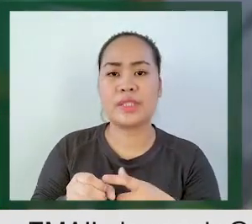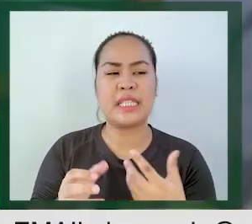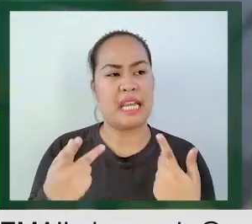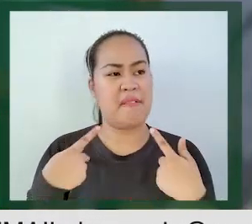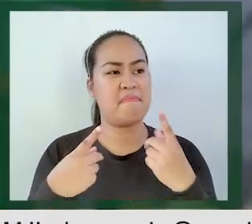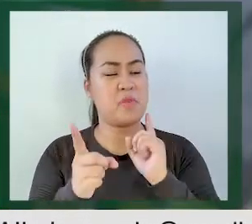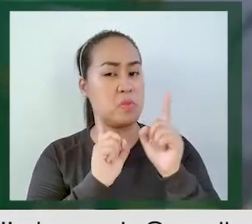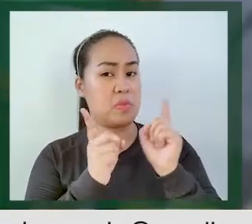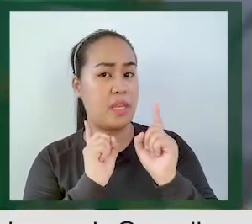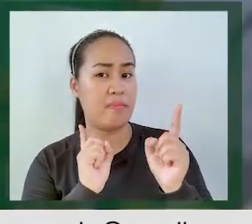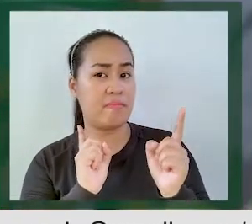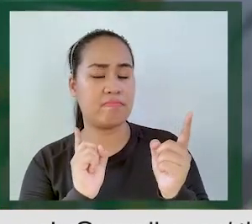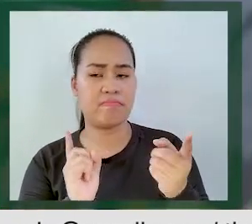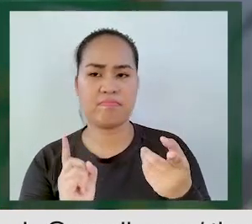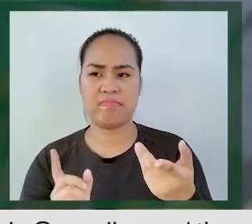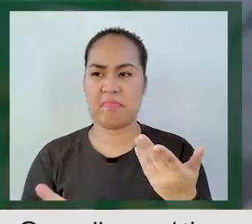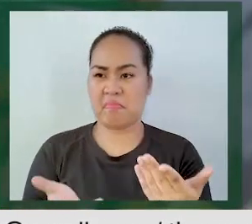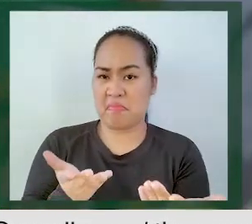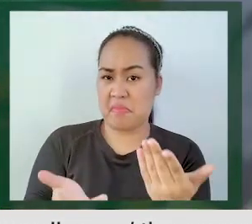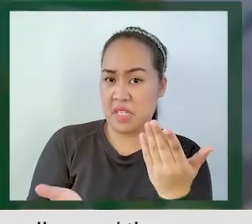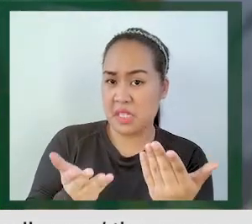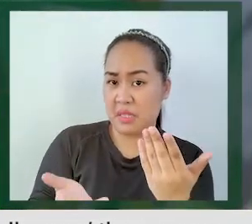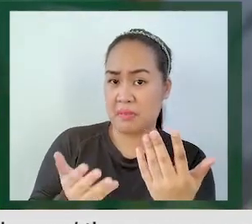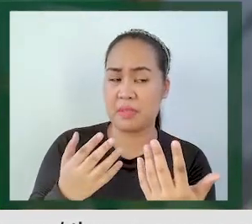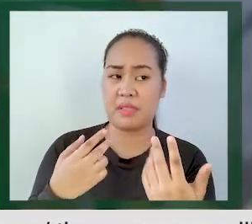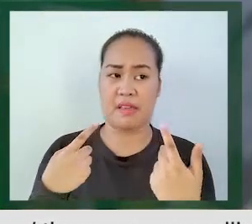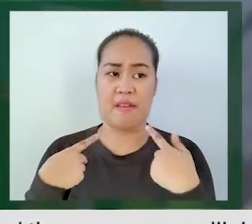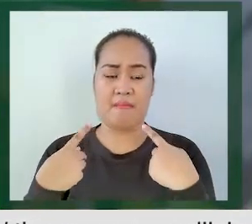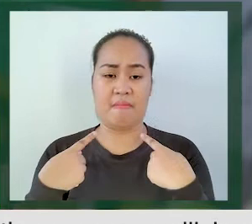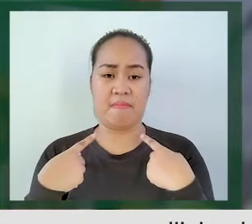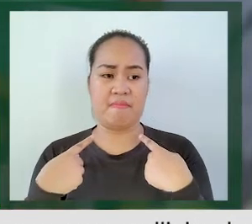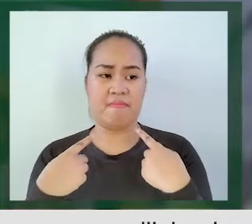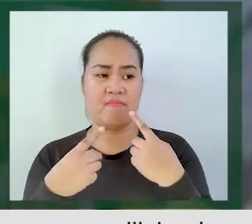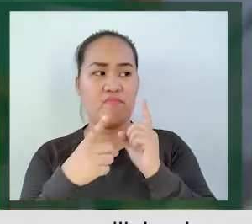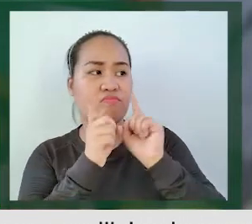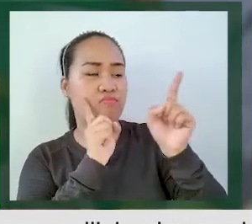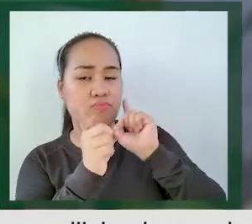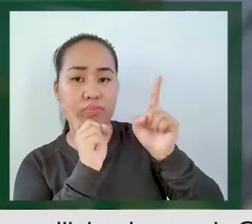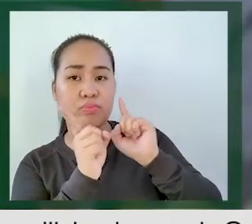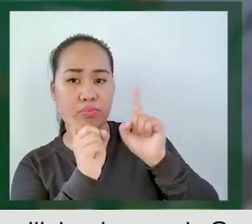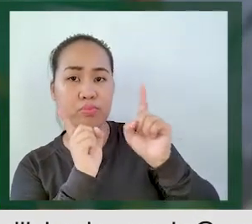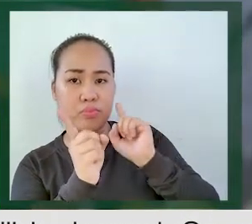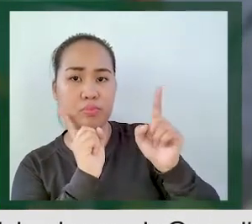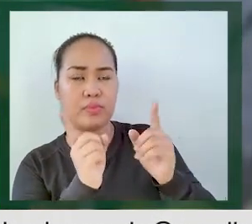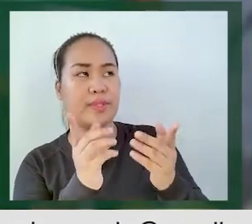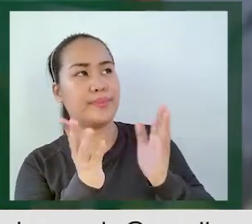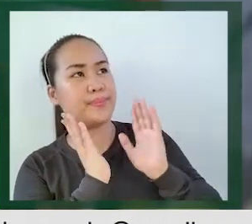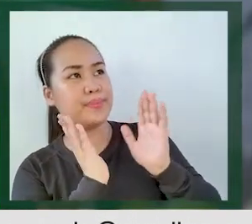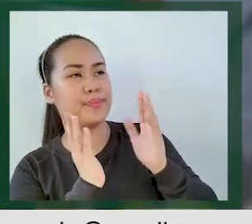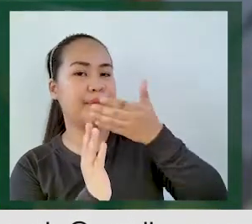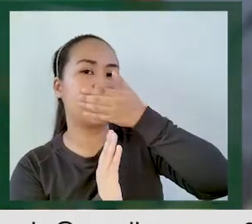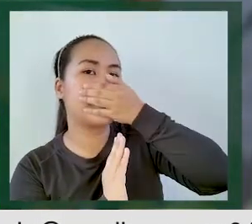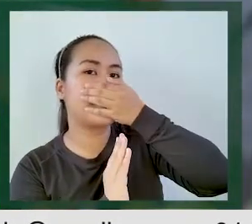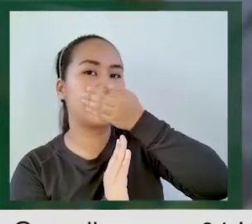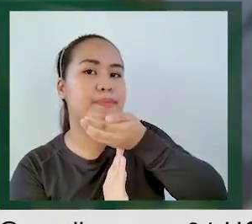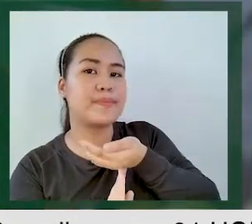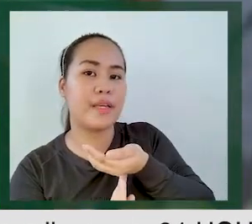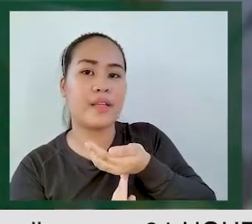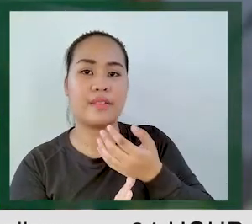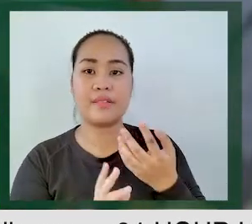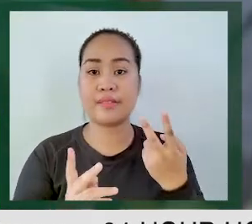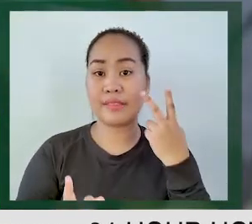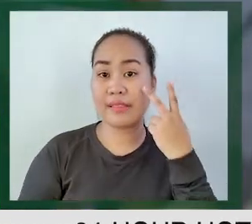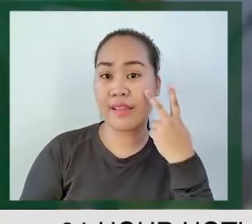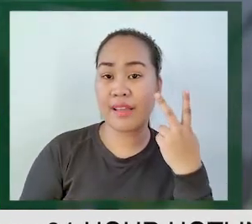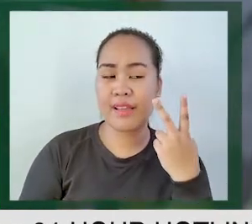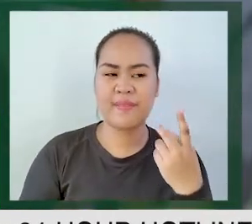maaring nagkaroon kayo ng interaction na nagtanggal ka ng mask, di ba? So ito pong mga detalye po kasing ito ang tinetake